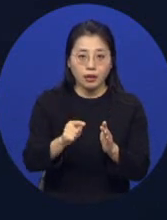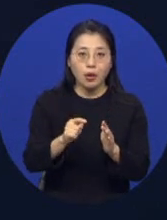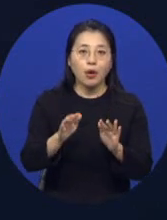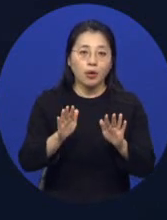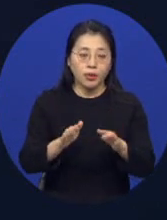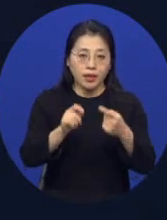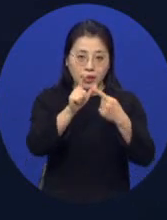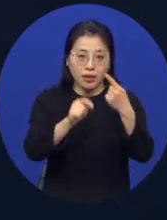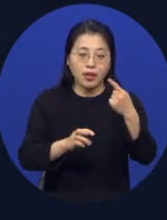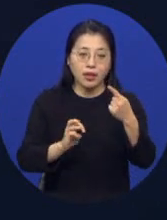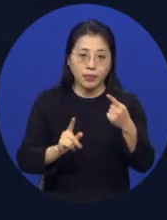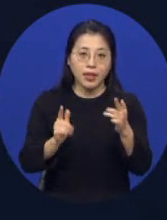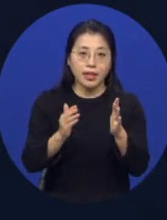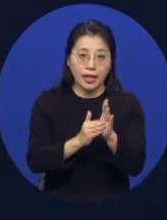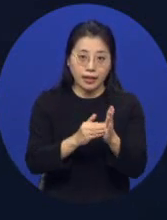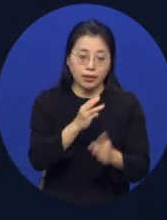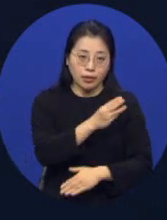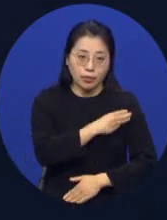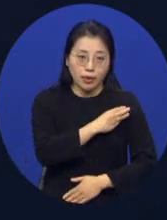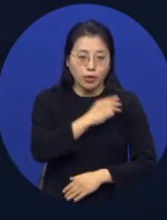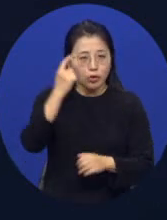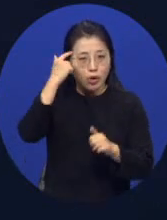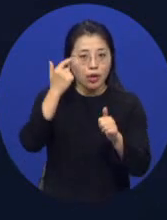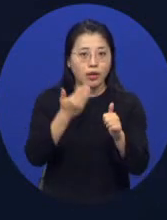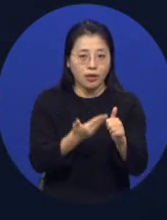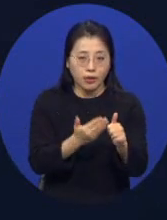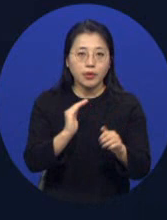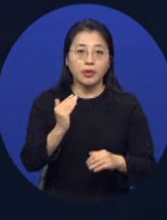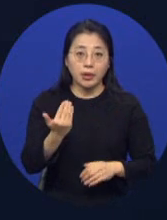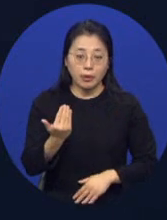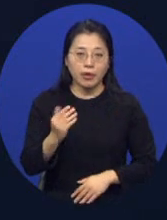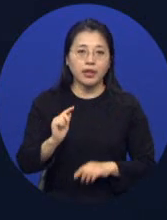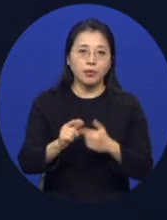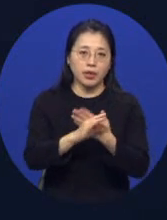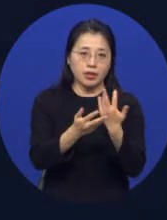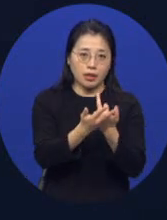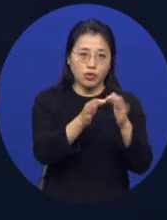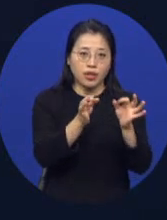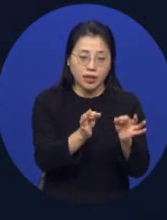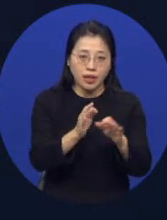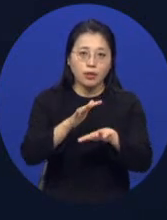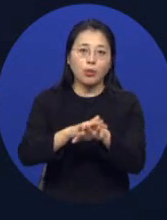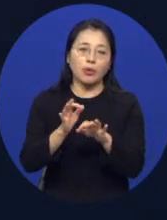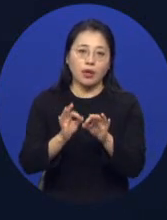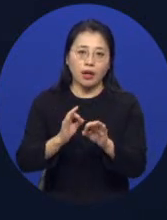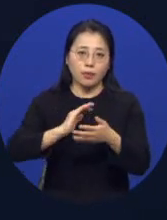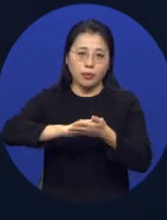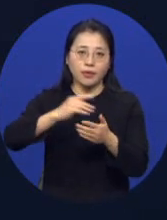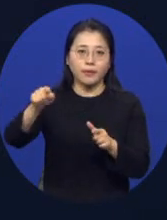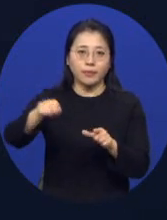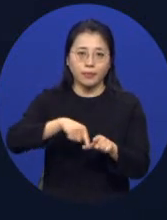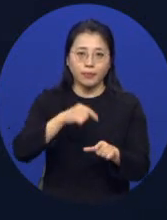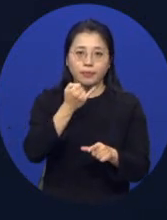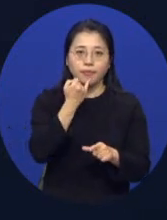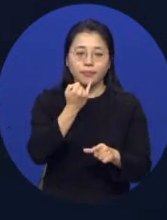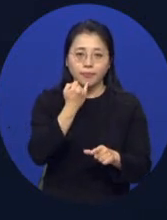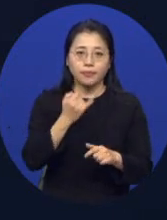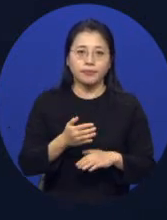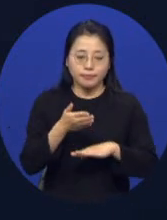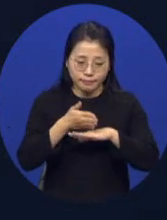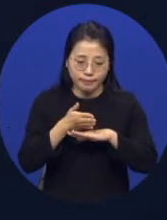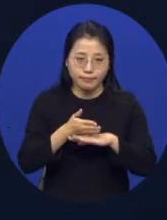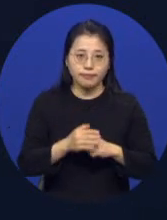오는 31일까지 제주사회복지공동모금회로 문의하시거나 제주은행이나 농협 계좌로 보내주시면 됩니다